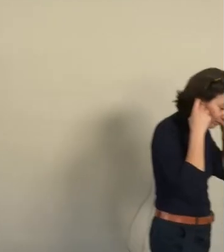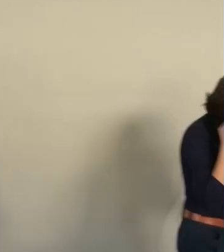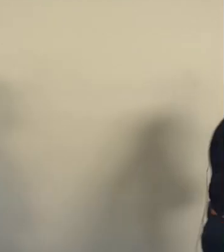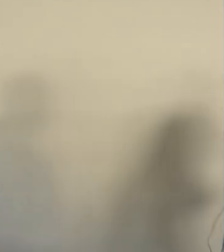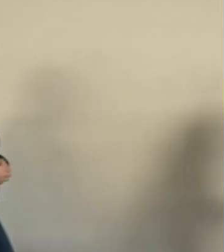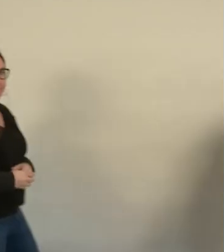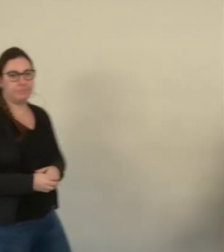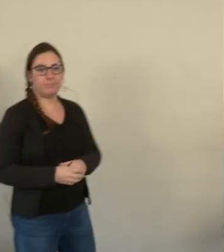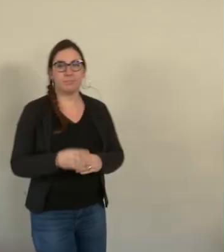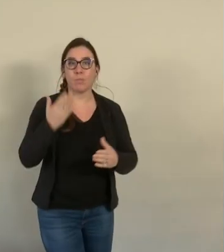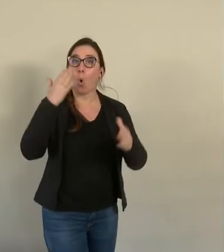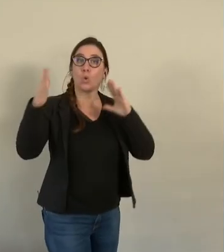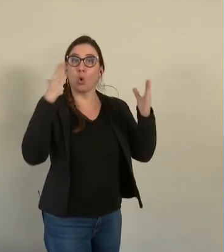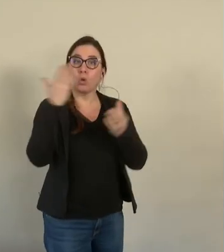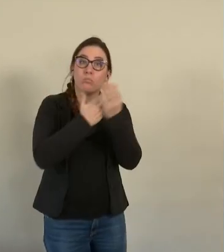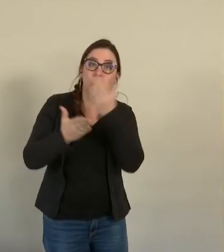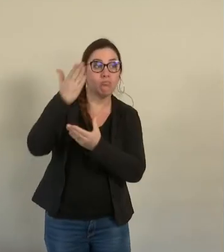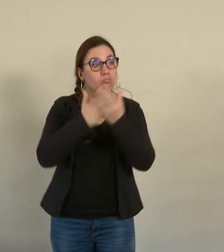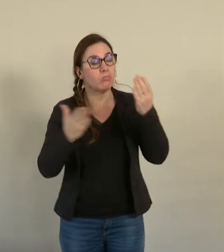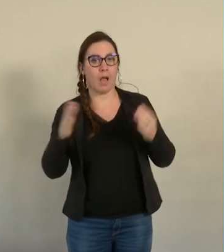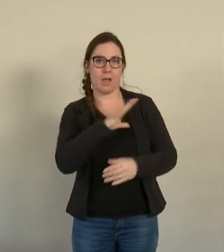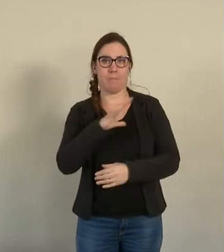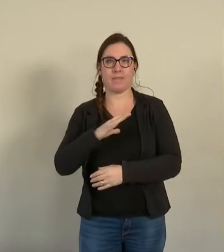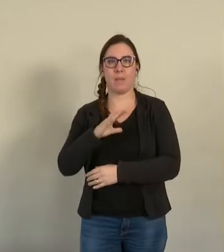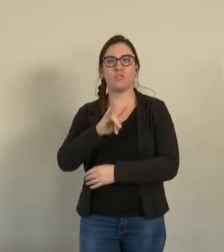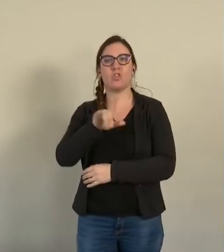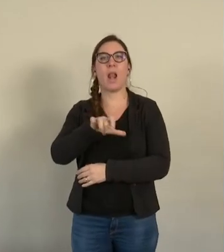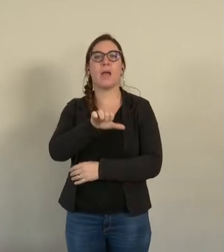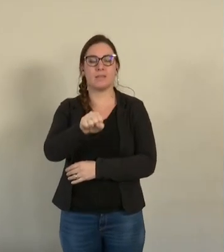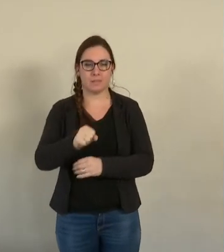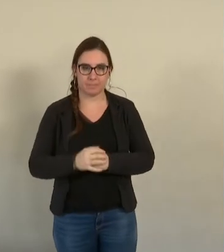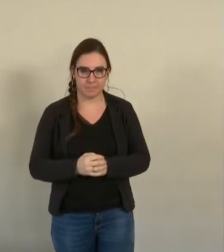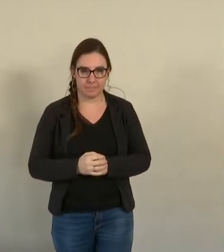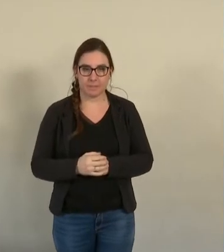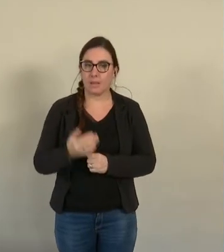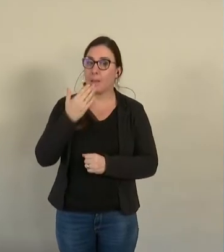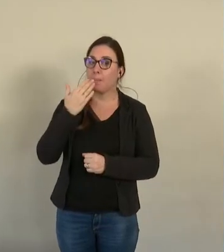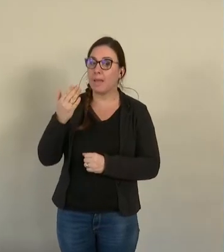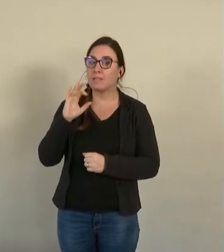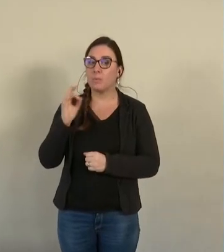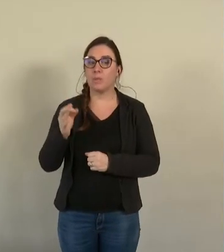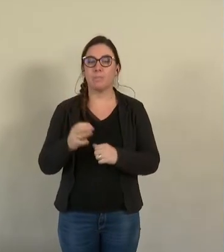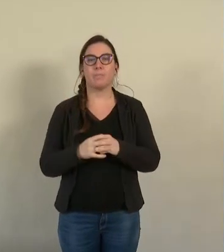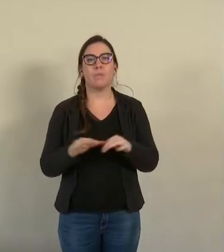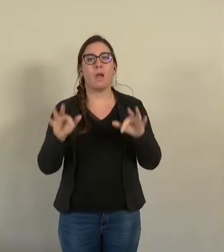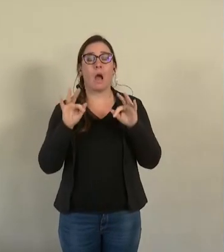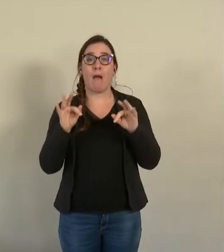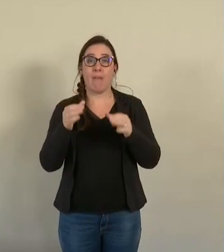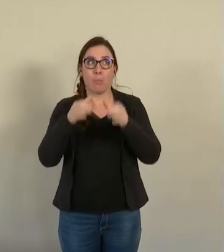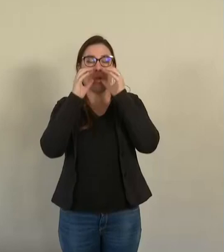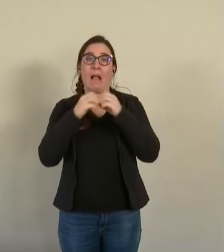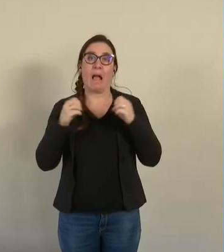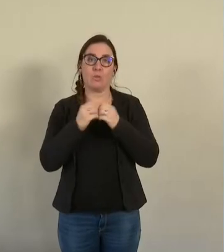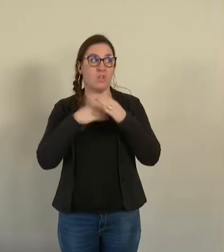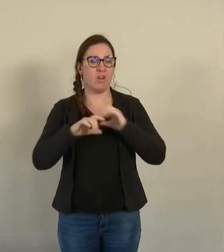Chalas oui merci plusieurs petits points quand même sur les petits- déjeunés gratuits dans les écoles enfinon mais